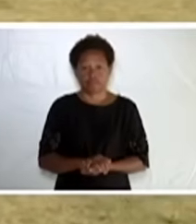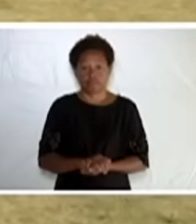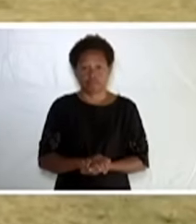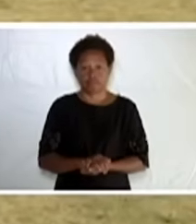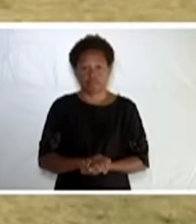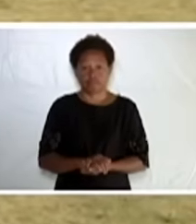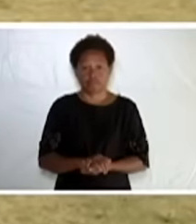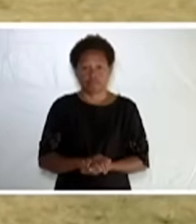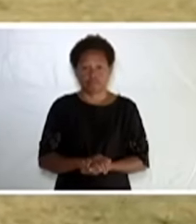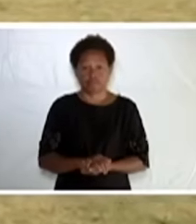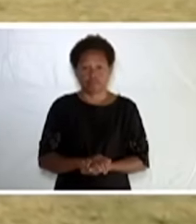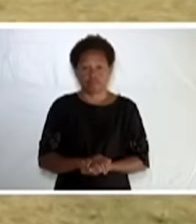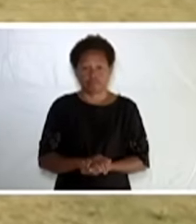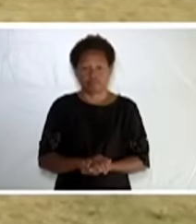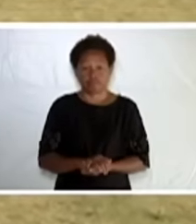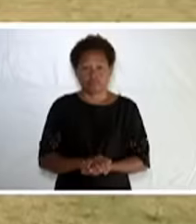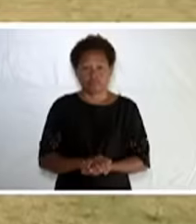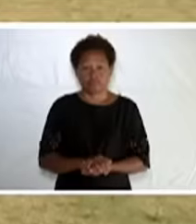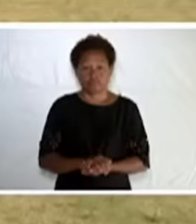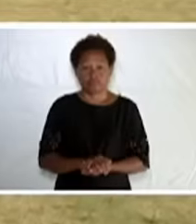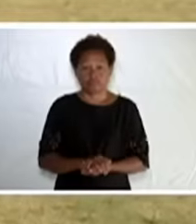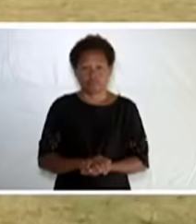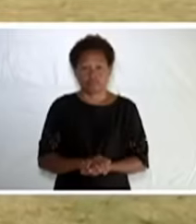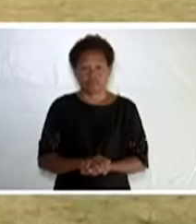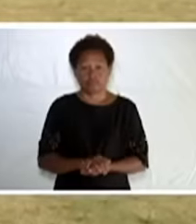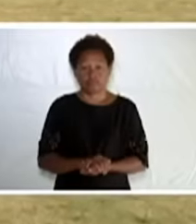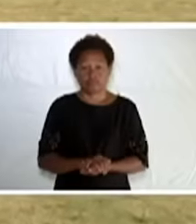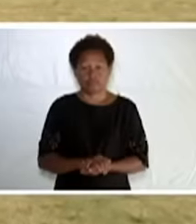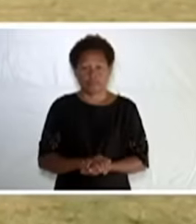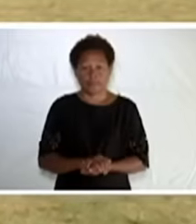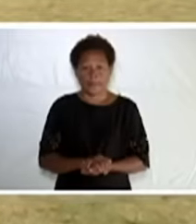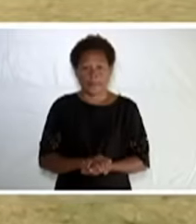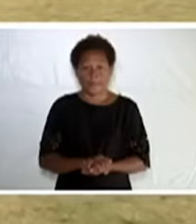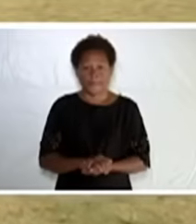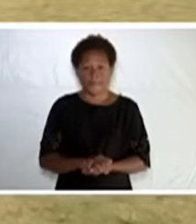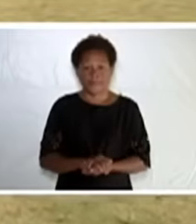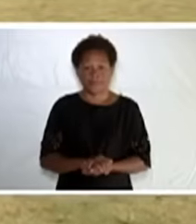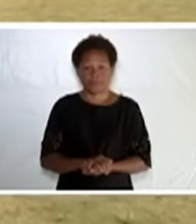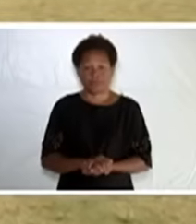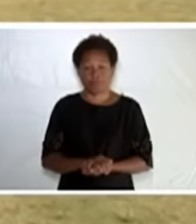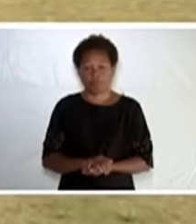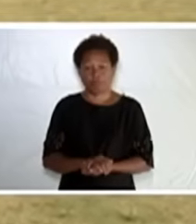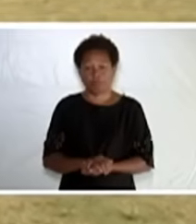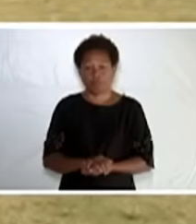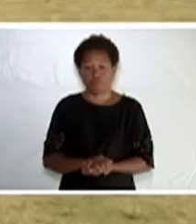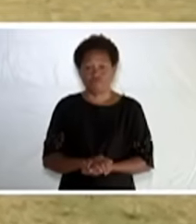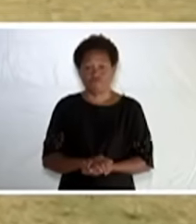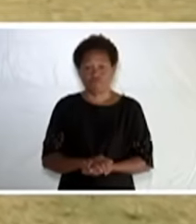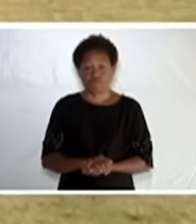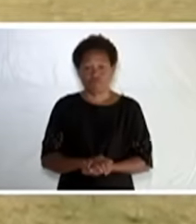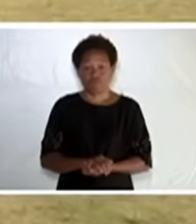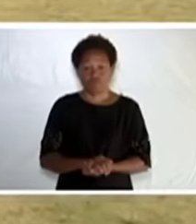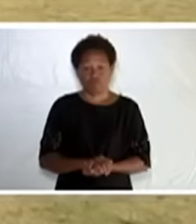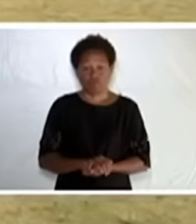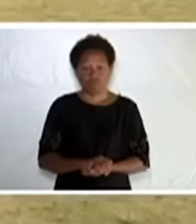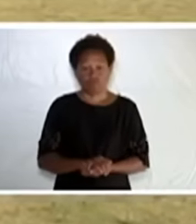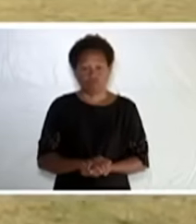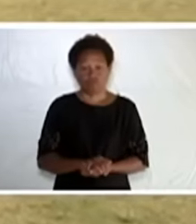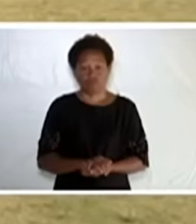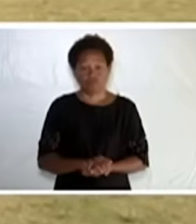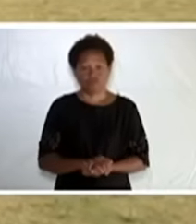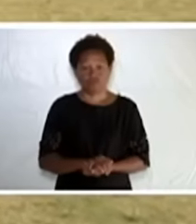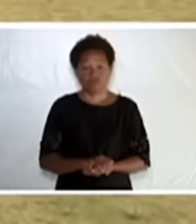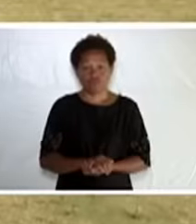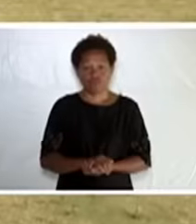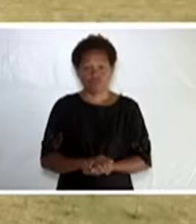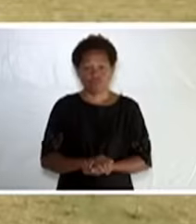मैंने पहले शेर में ही कहा कि भले अलग अलग हमारी रंगत है, अलग अलग ज़ुबान बोलते हैं, अपनी मातृभाषा अलग बोलते हैं, लेकिन हम एक हैं,